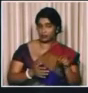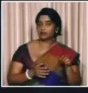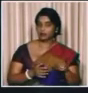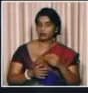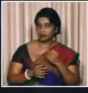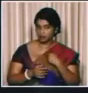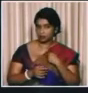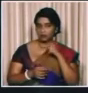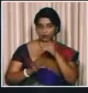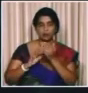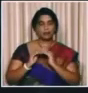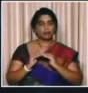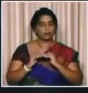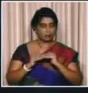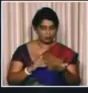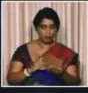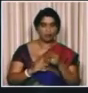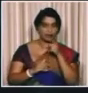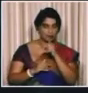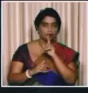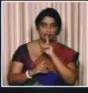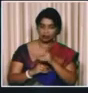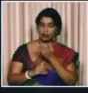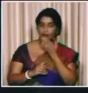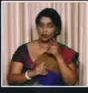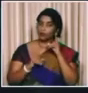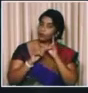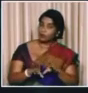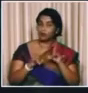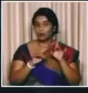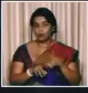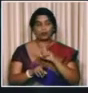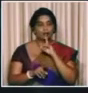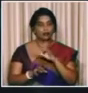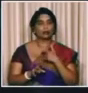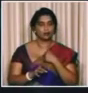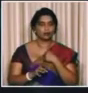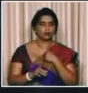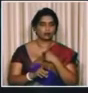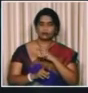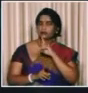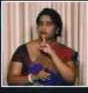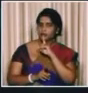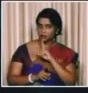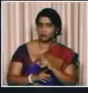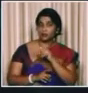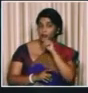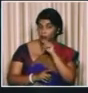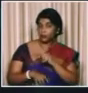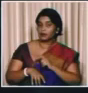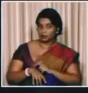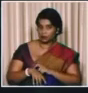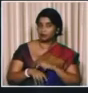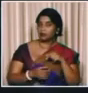මම ඔබතුමාට ඊට පසුව ද ඔබතුමාට කියන්න පුළුවන් මේක මේ මෙහෙමයි මේ කුණි මෙහෙමයි කියලා මම ඔබතුමාට කතා කරන්නම් නිශ්චිත වේලාවකදී